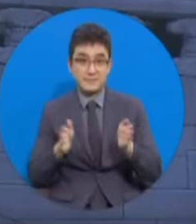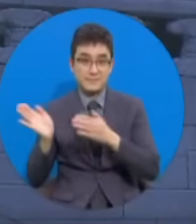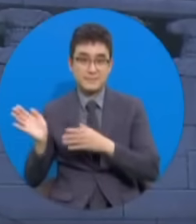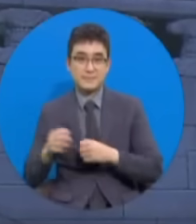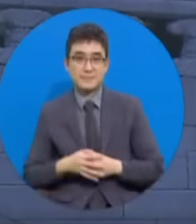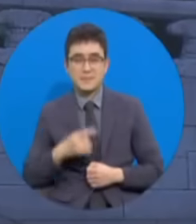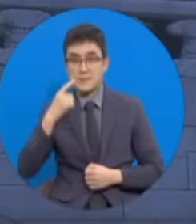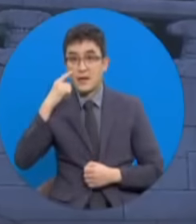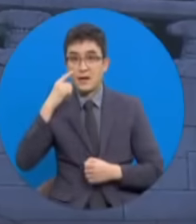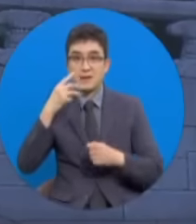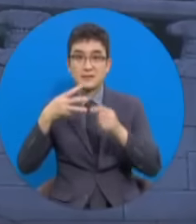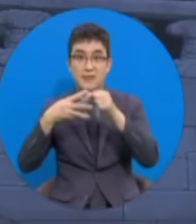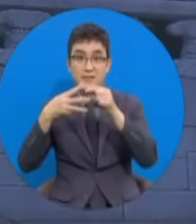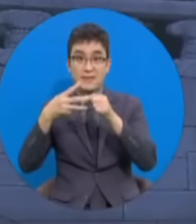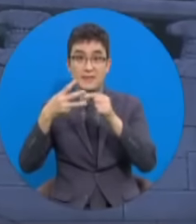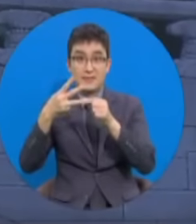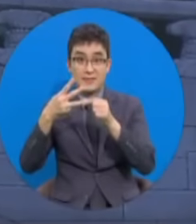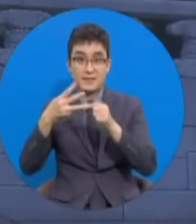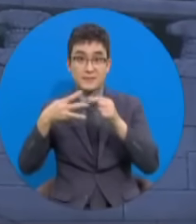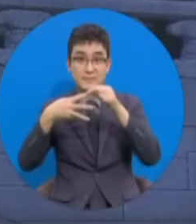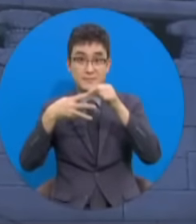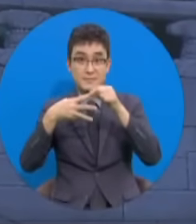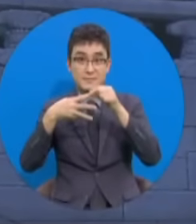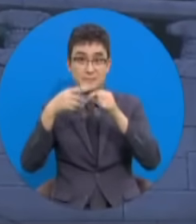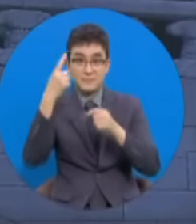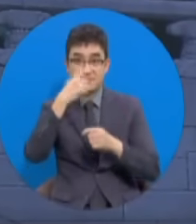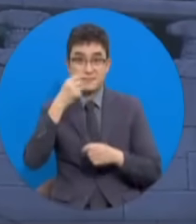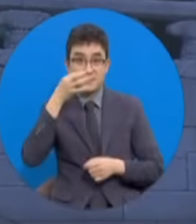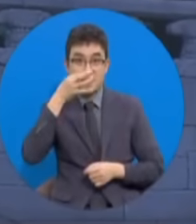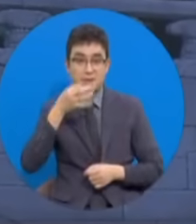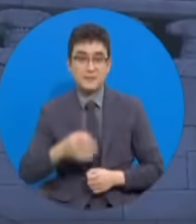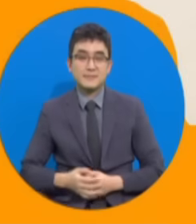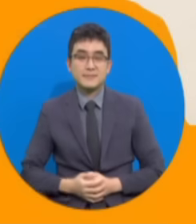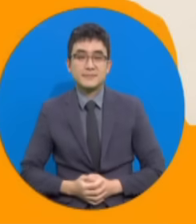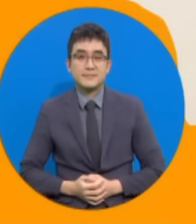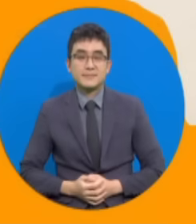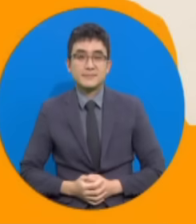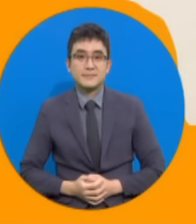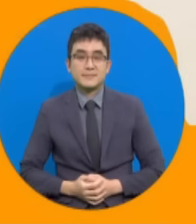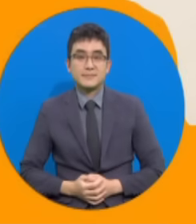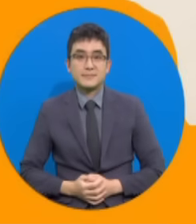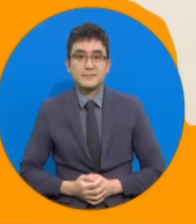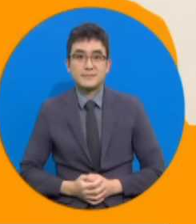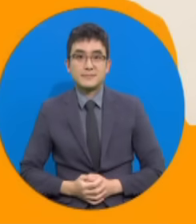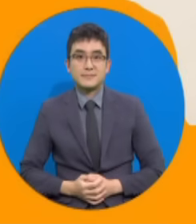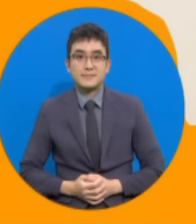뜨거운 소식 세 가지 엄선했습니다. 첫 번째 주인공부터 만나보시죠.